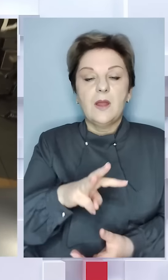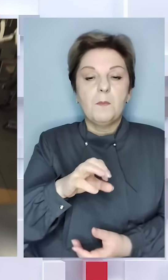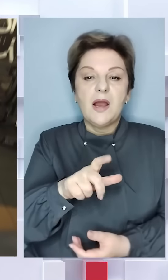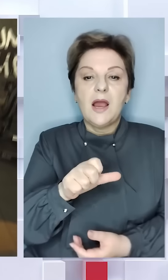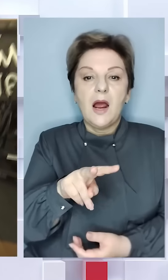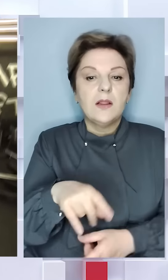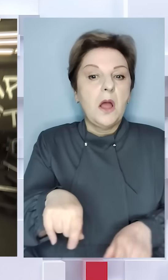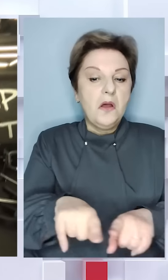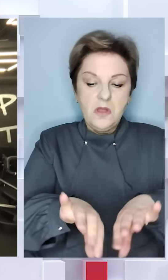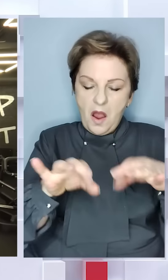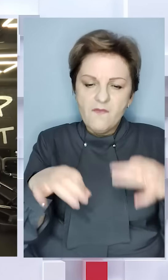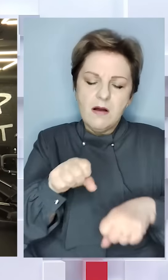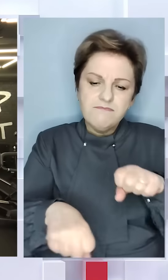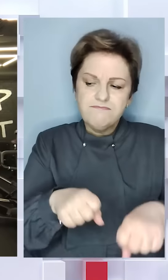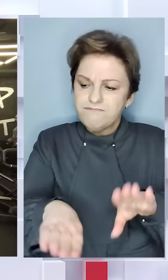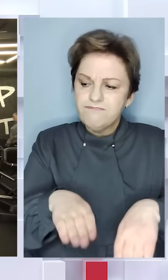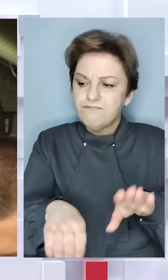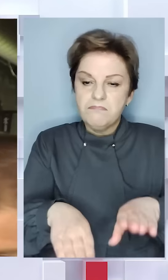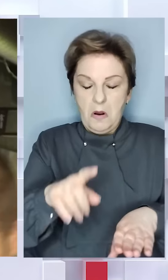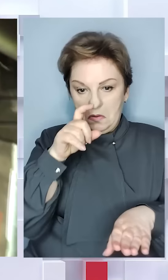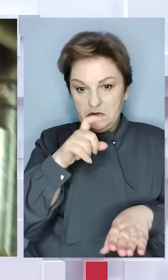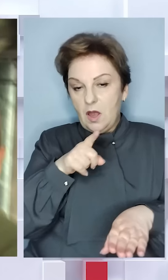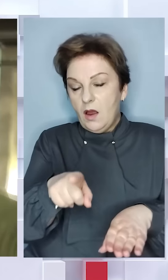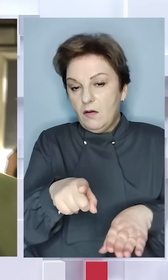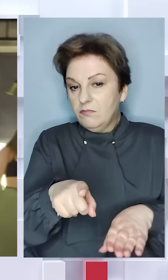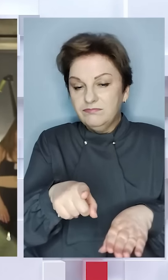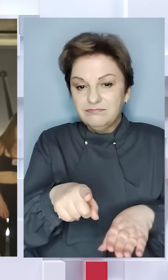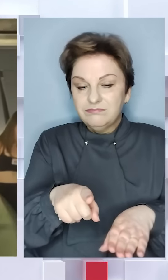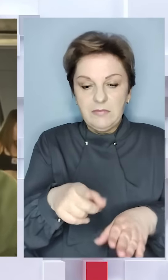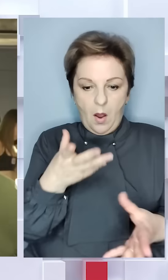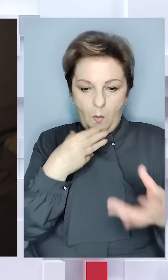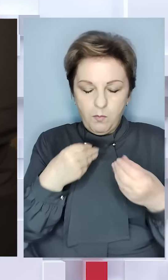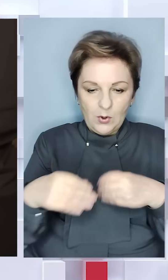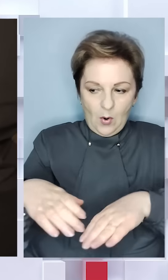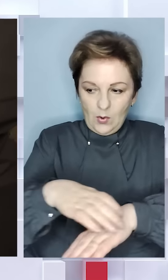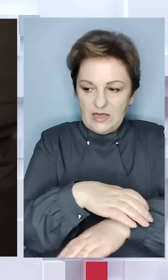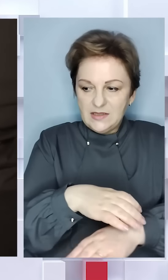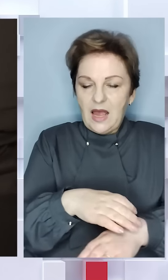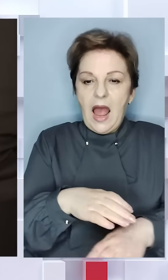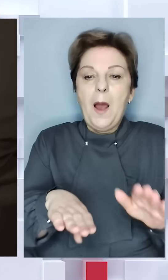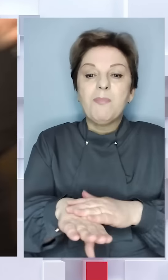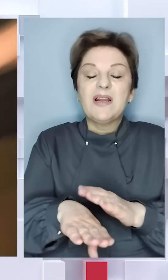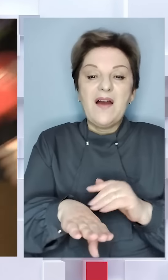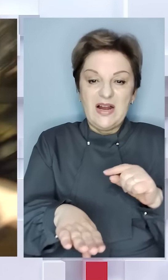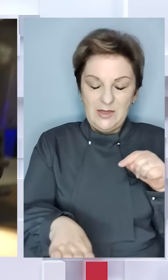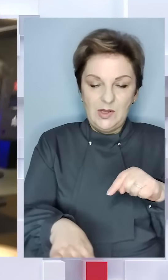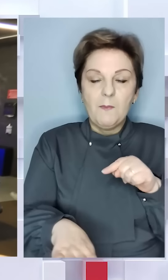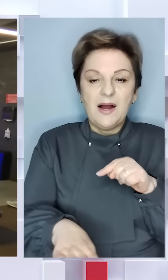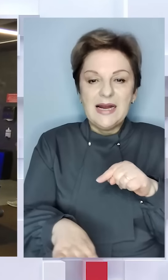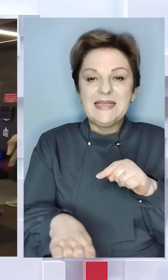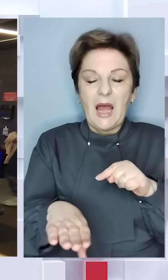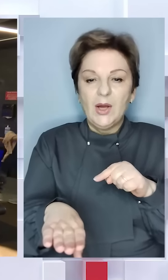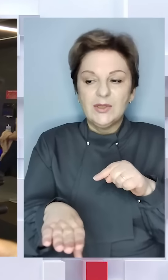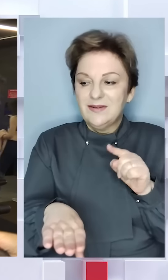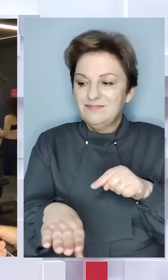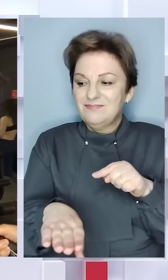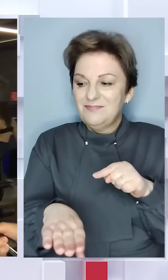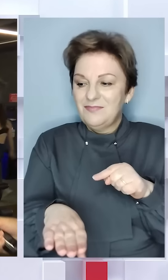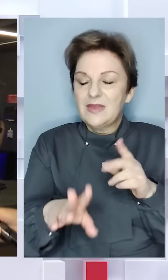Михайло так справно крутить педалі, що й не зрозуміти, що він на протезі. На правій нозі, саме на цій нозі,